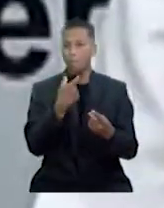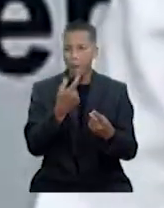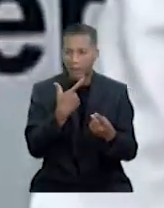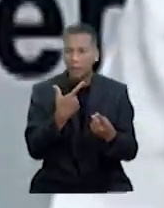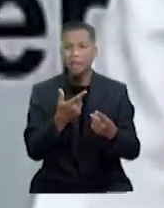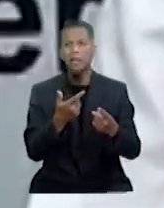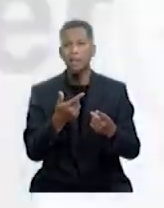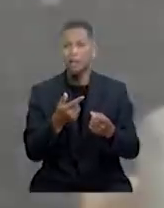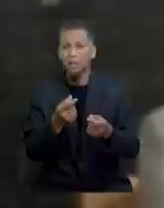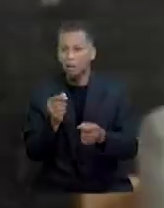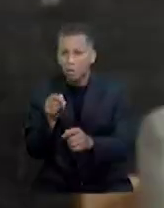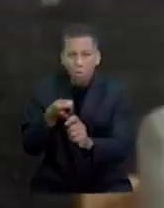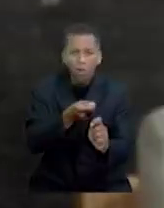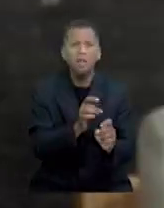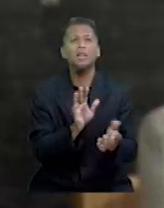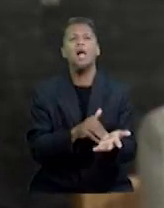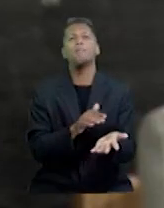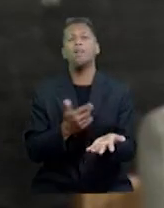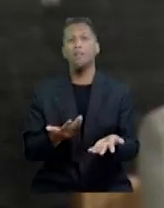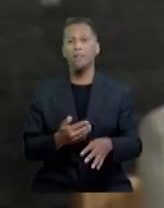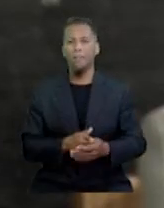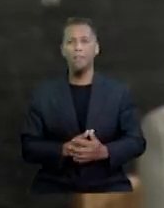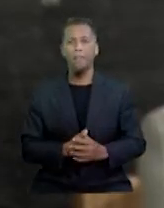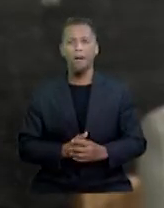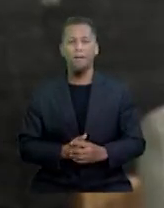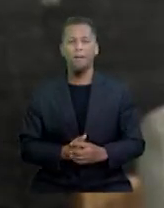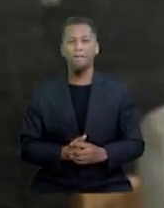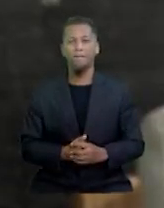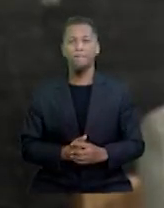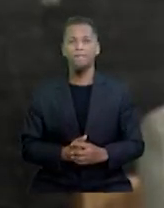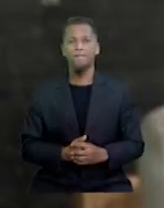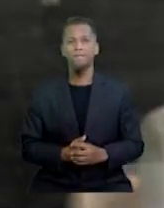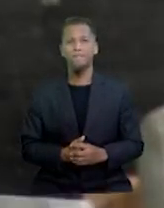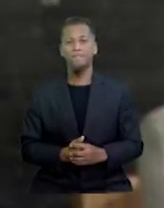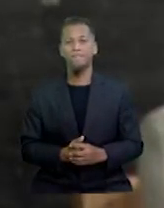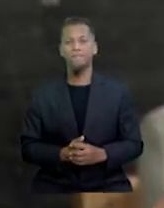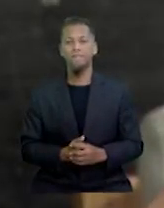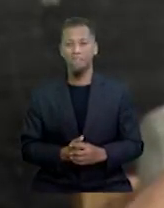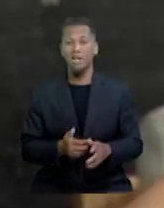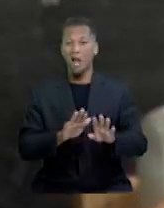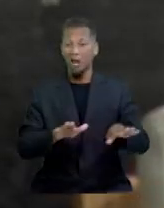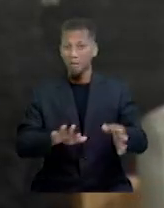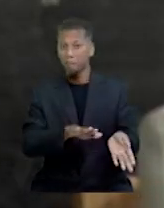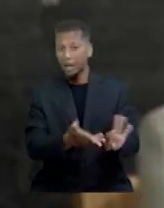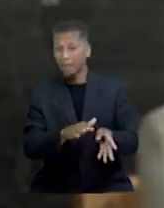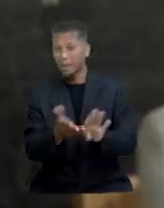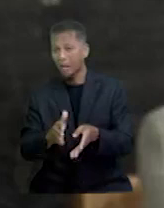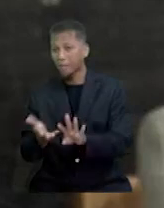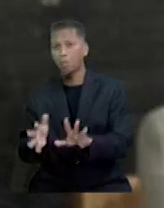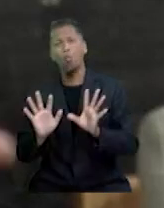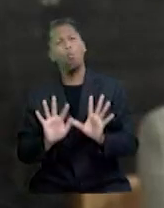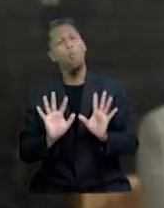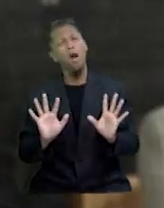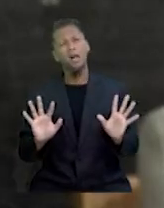anak. Tapi satu nyawa anak kecil tak berdosa itu masih sudah terlalu banyak. Saya menyayangkan kenapa tidak ada